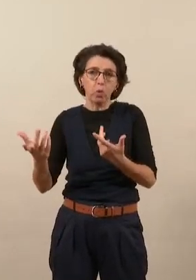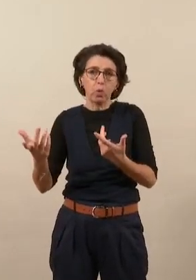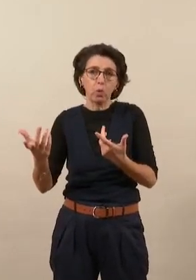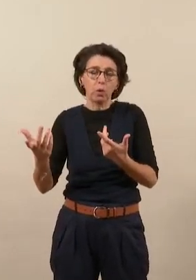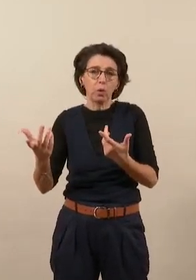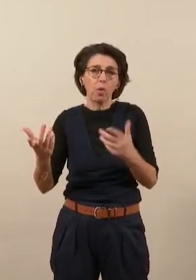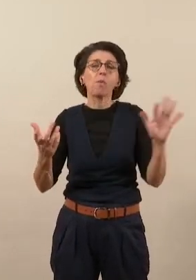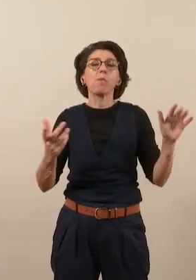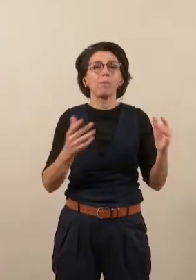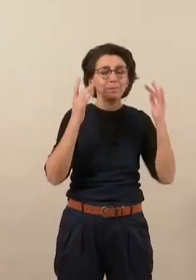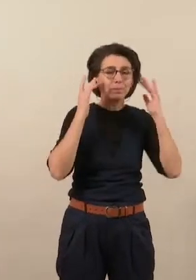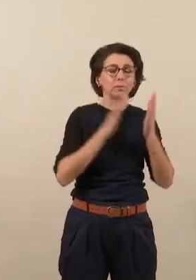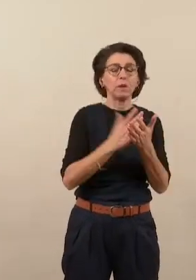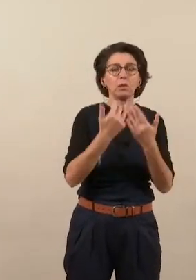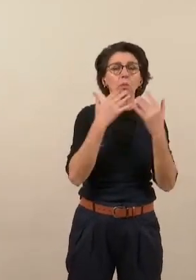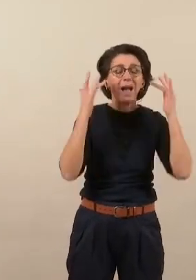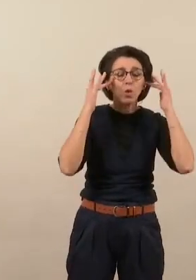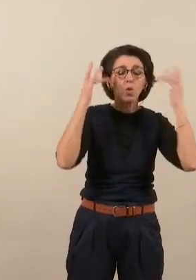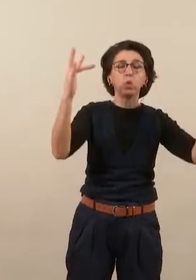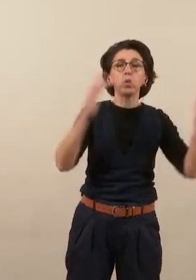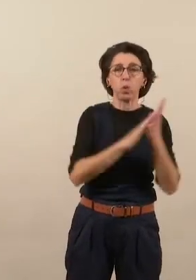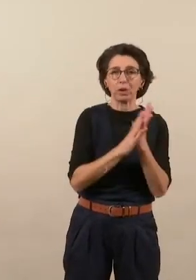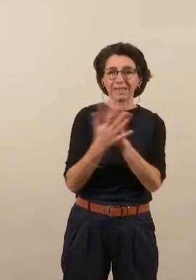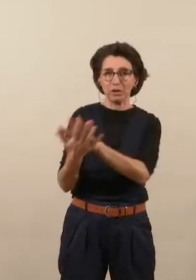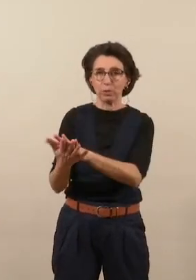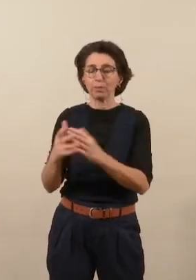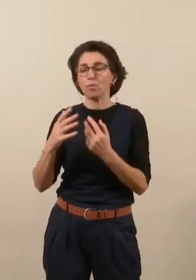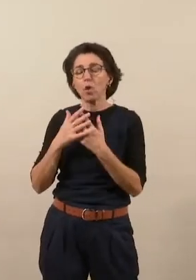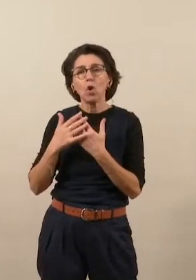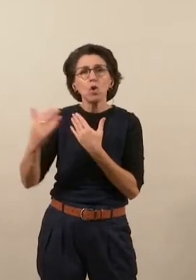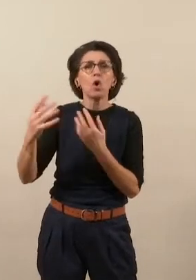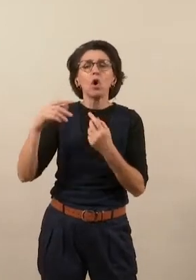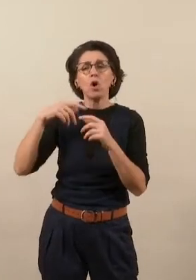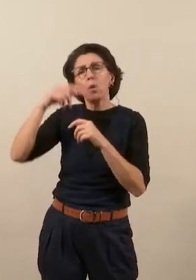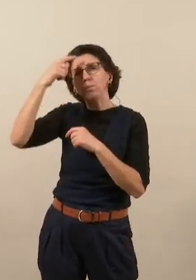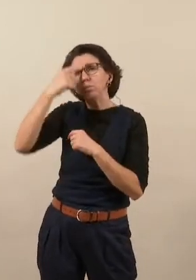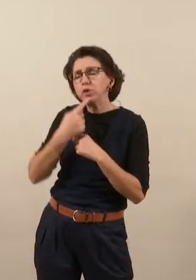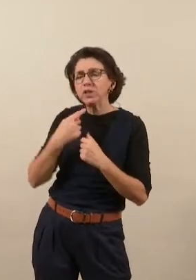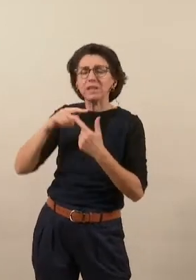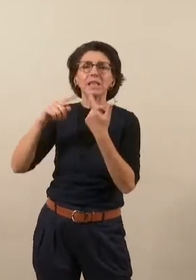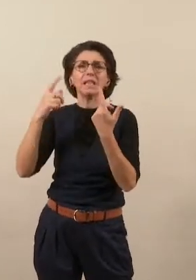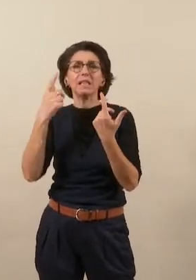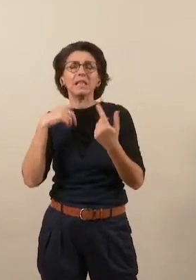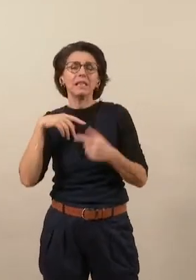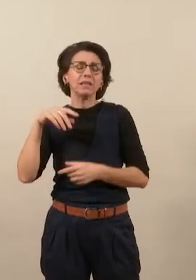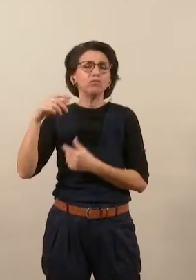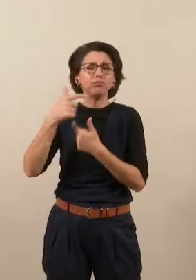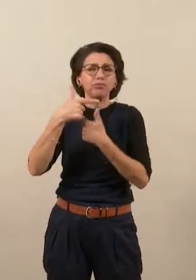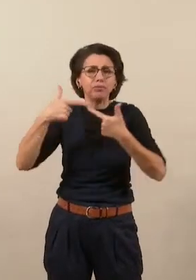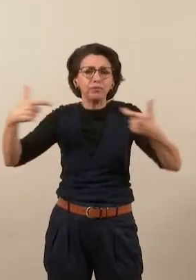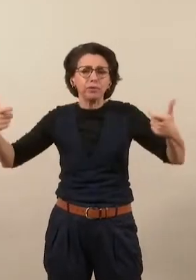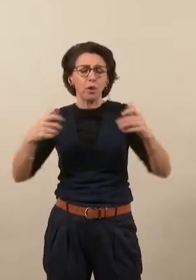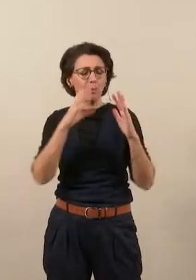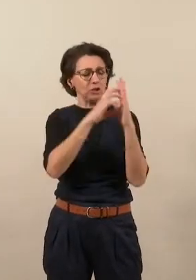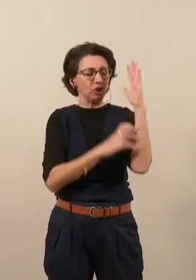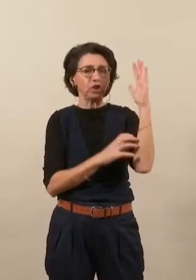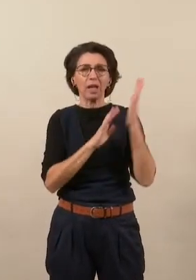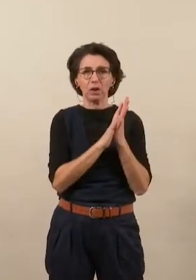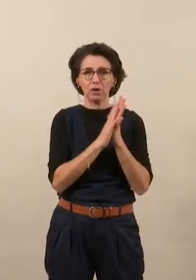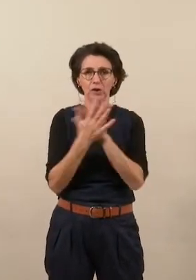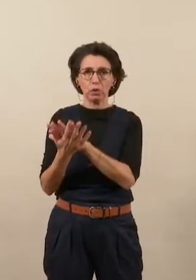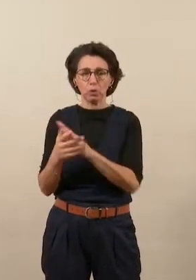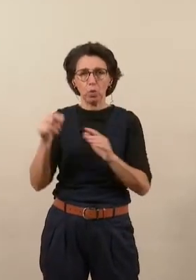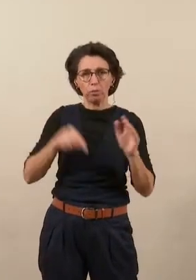bibliothèque, musée, muséum, musée Stendhal, doit s'engager à respecter les principes de la charte des transitions.